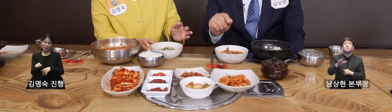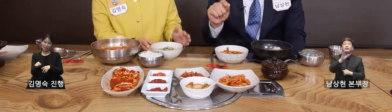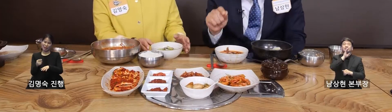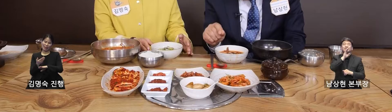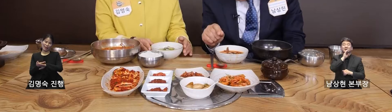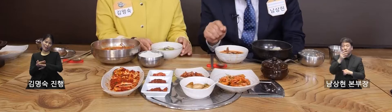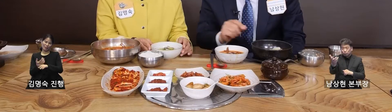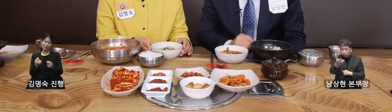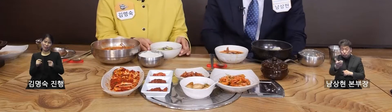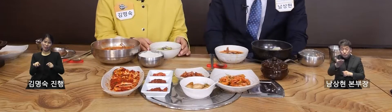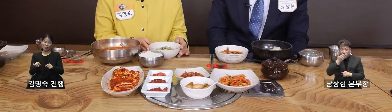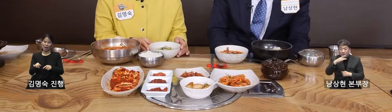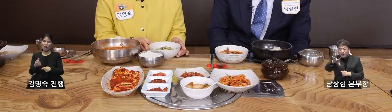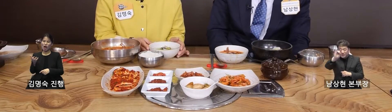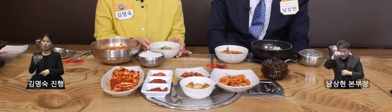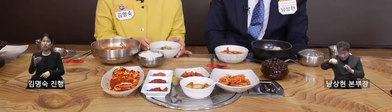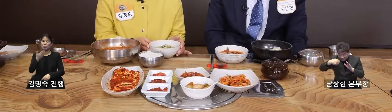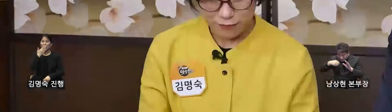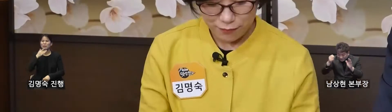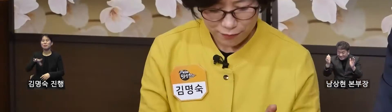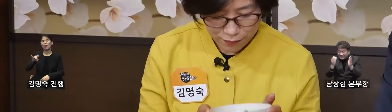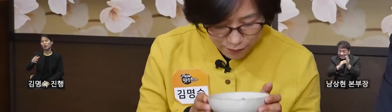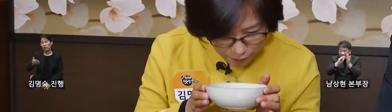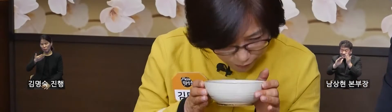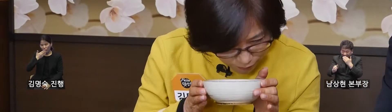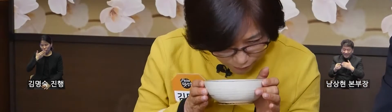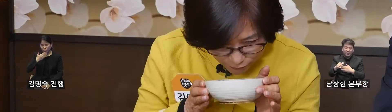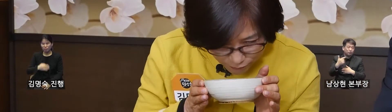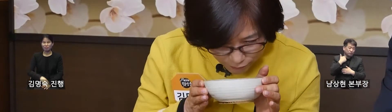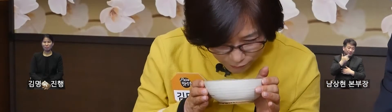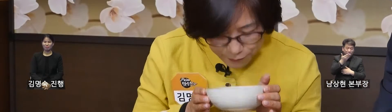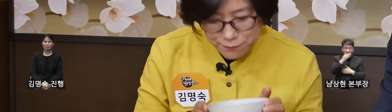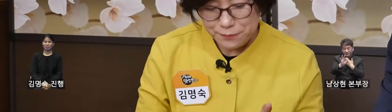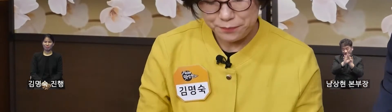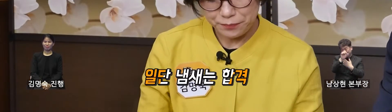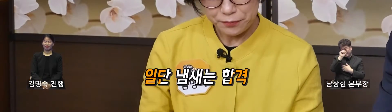드시고 국밥을 먼저 드시는 게 좋을 네. 것 같아요.